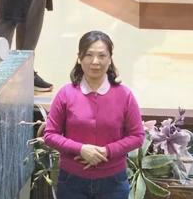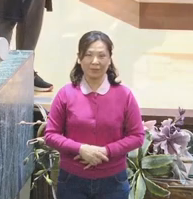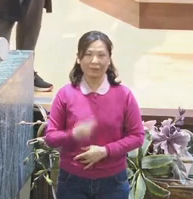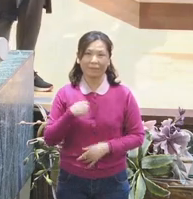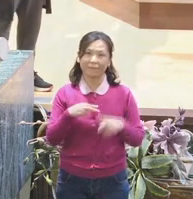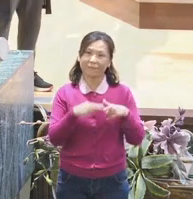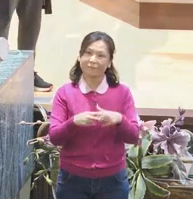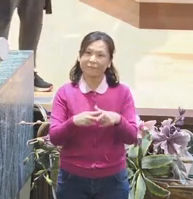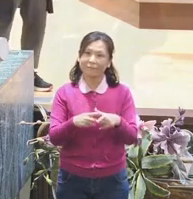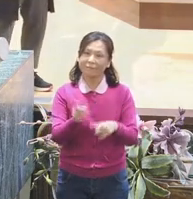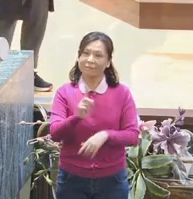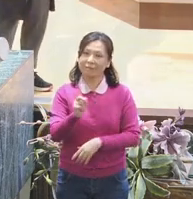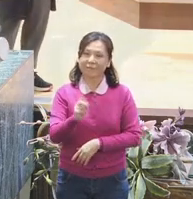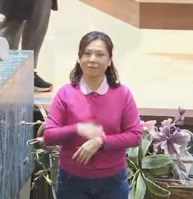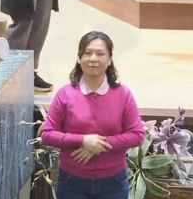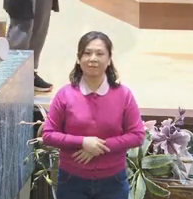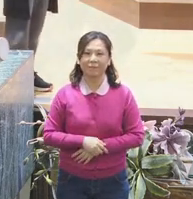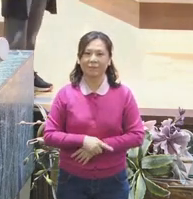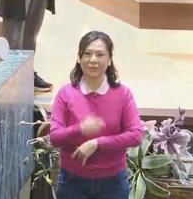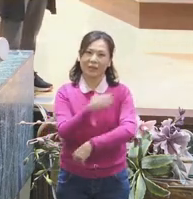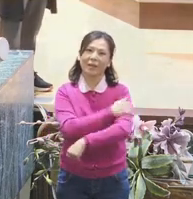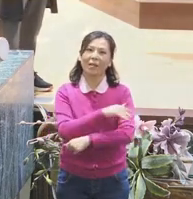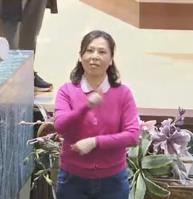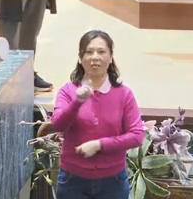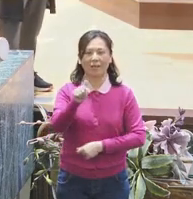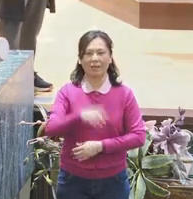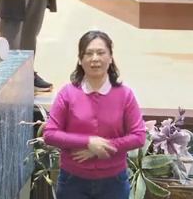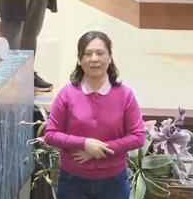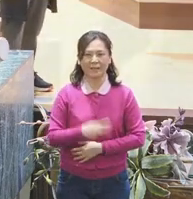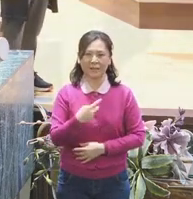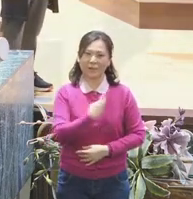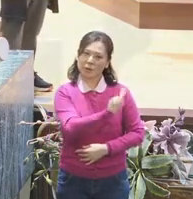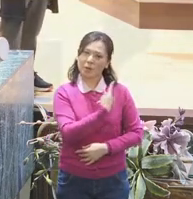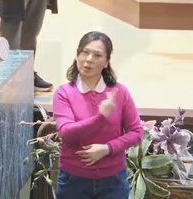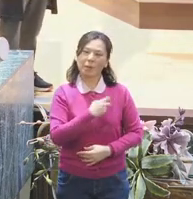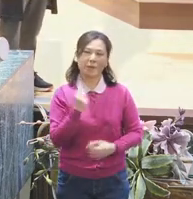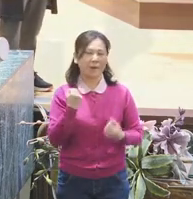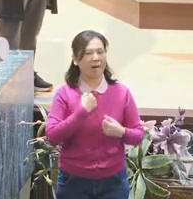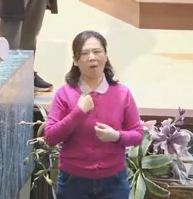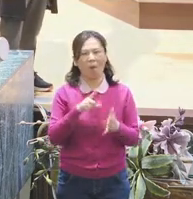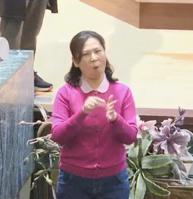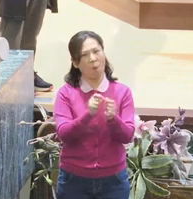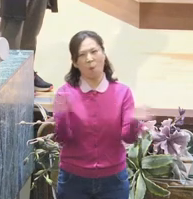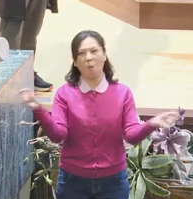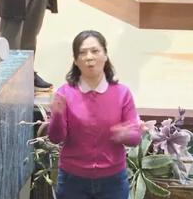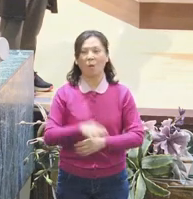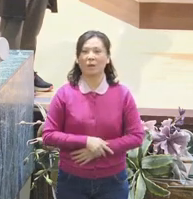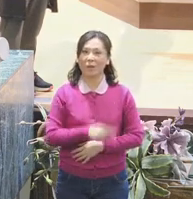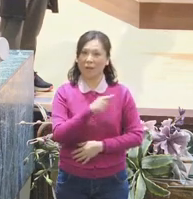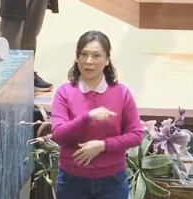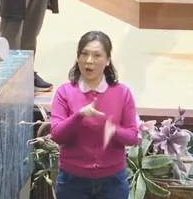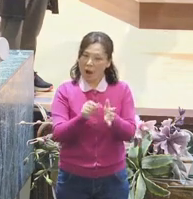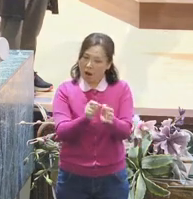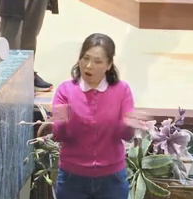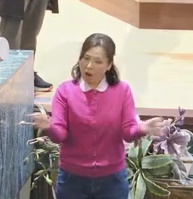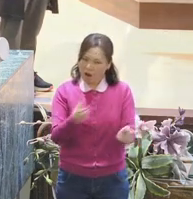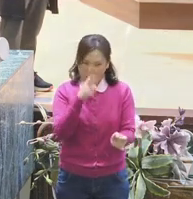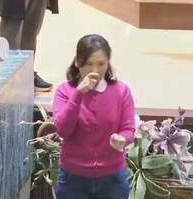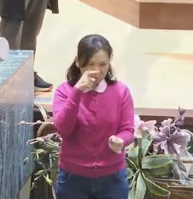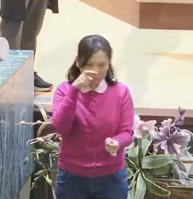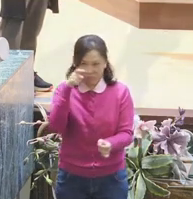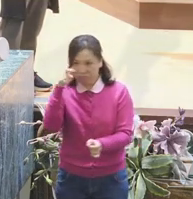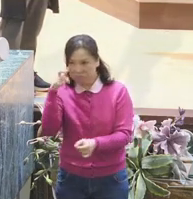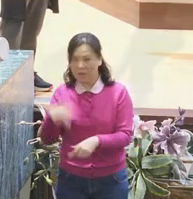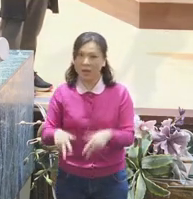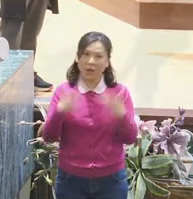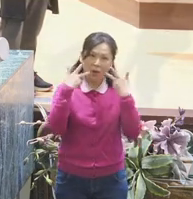来介绍一下顺宁哦。顺宁我跟他认识也很久了，那他其实长期的也有在观察，不管是原